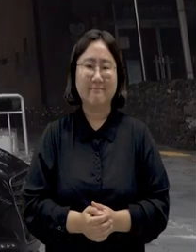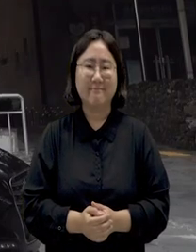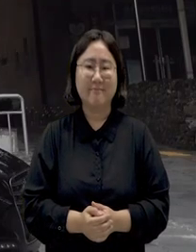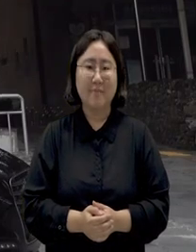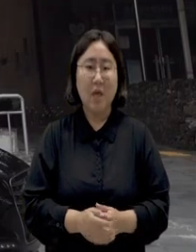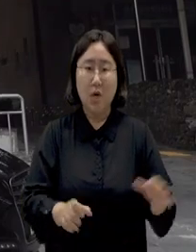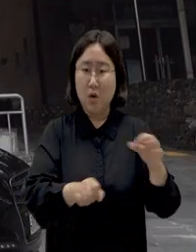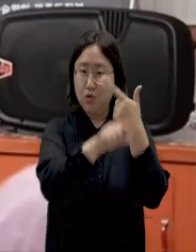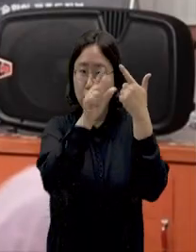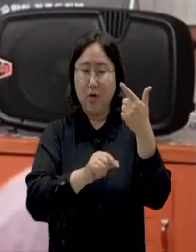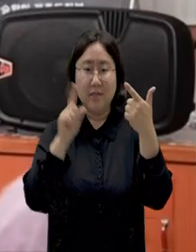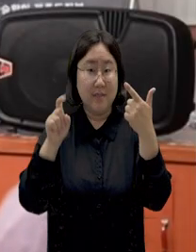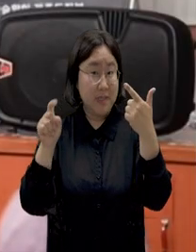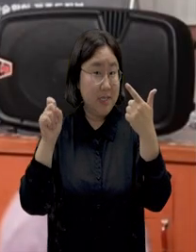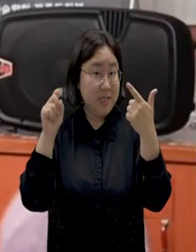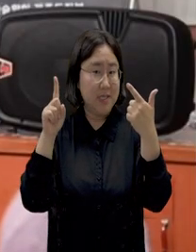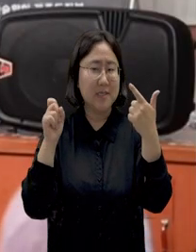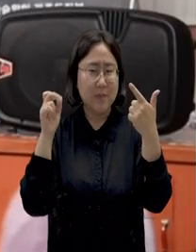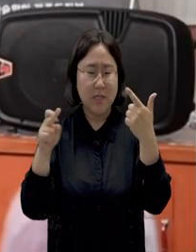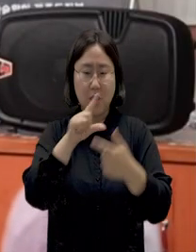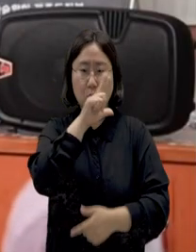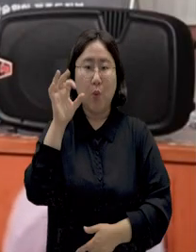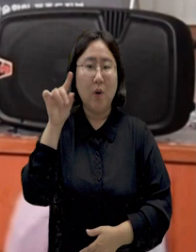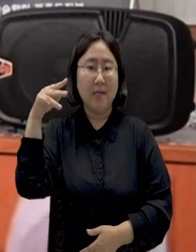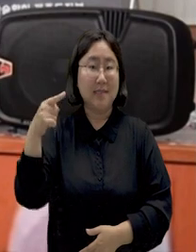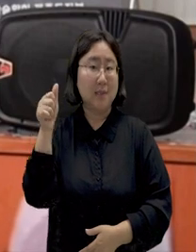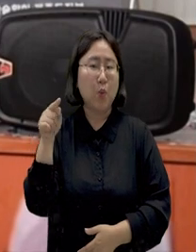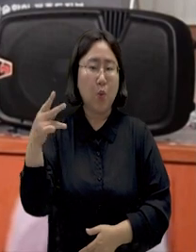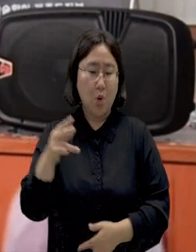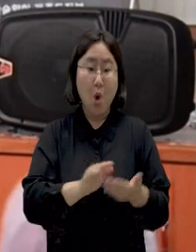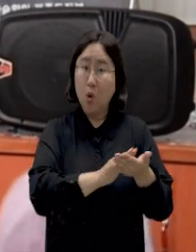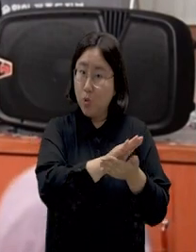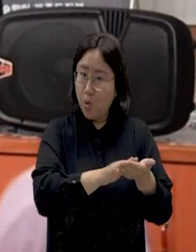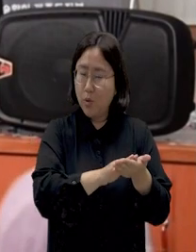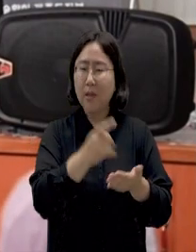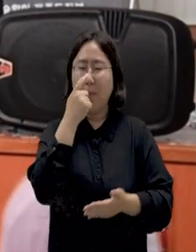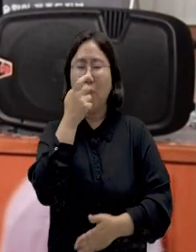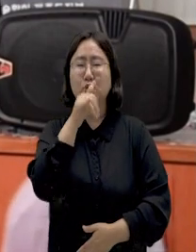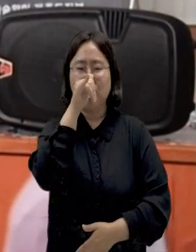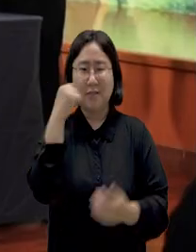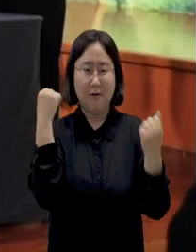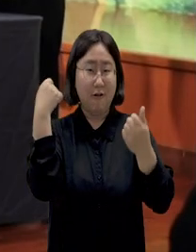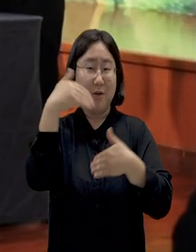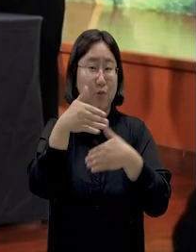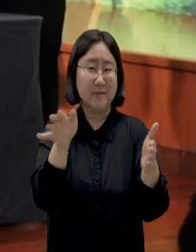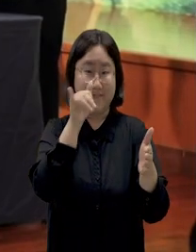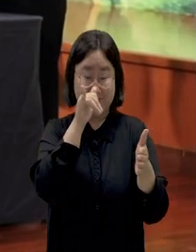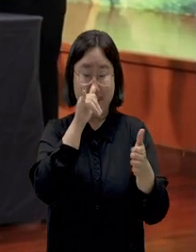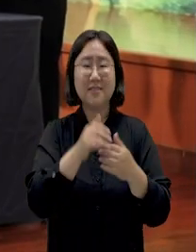한편 지난 10일과 11일 이틀간 서귀포 동웅 아트홀에서는 놀면서 배우는 어린이 건강교실이